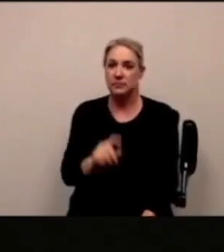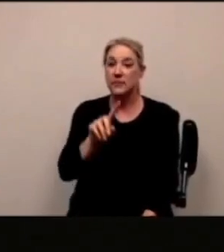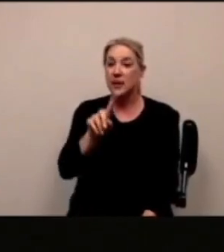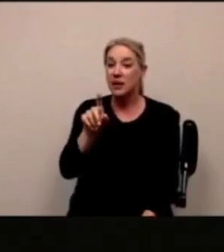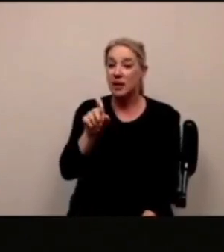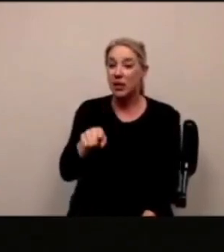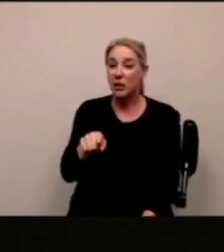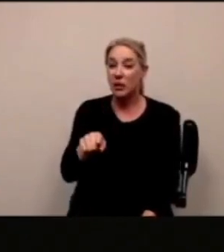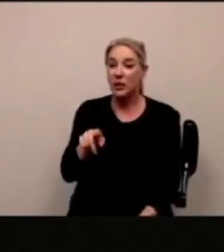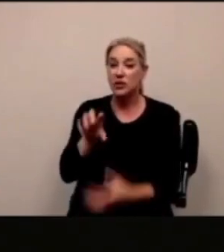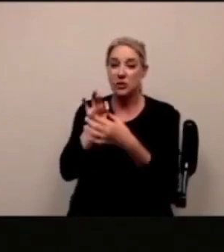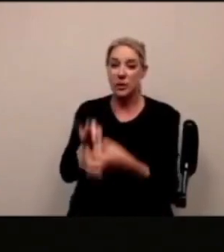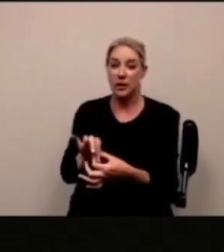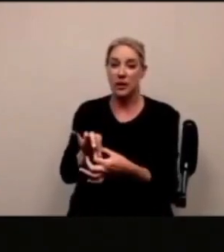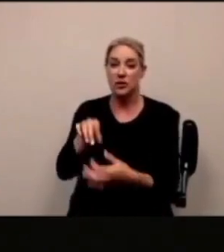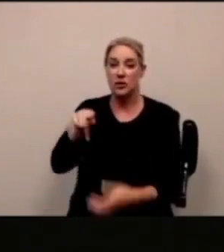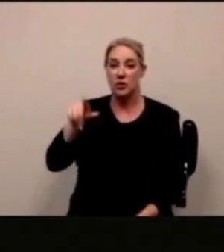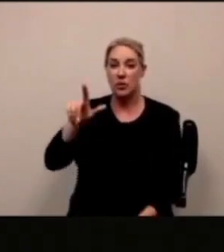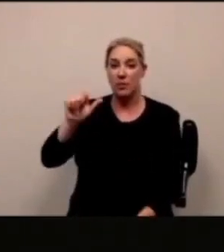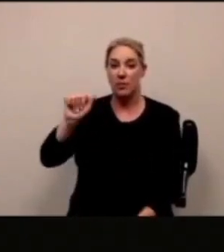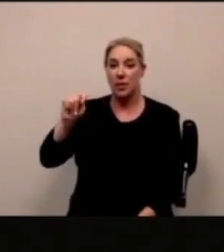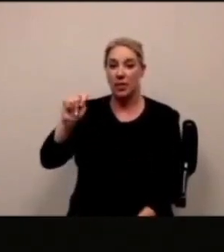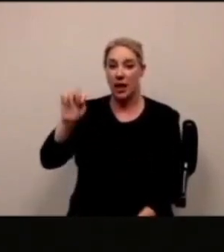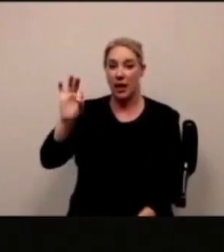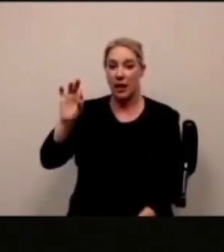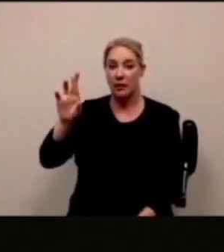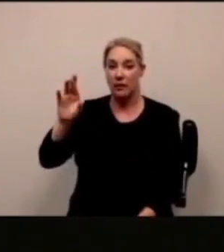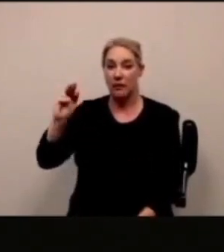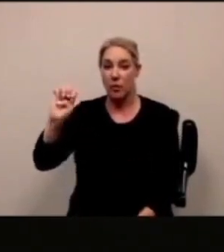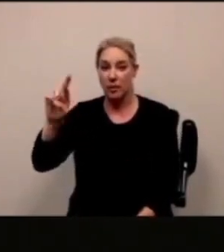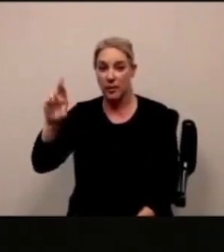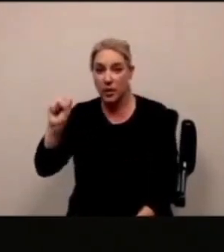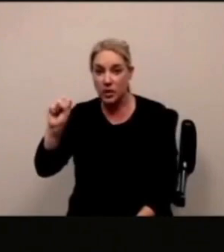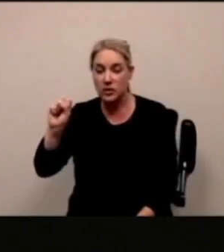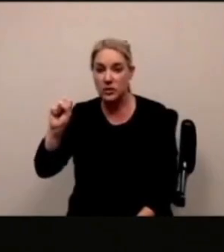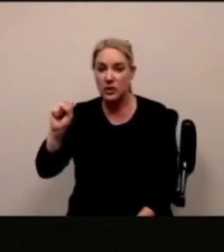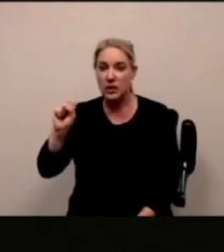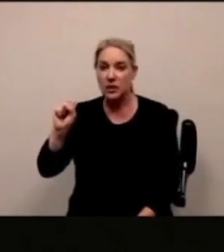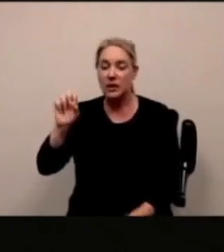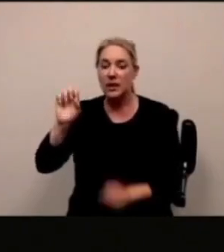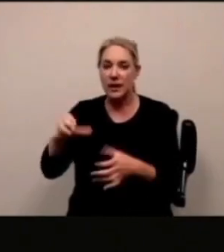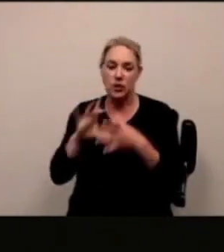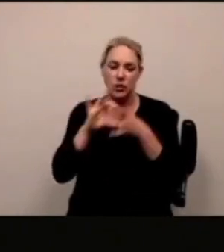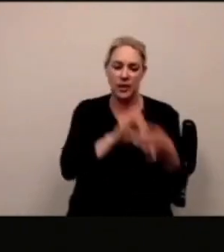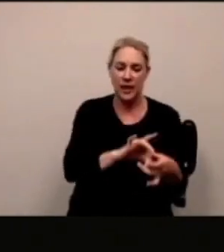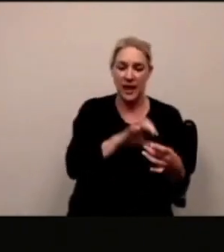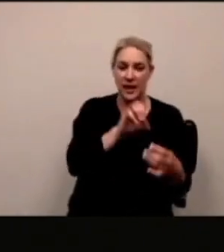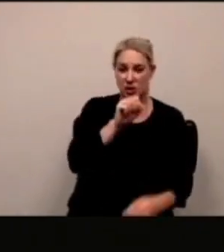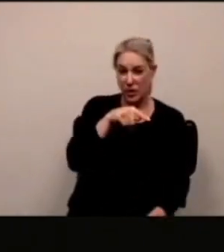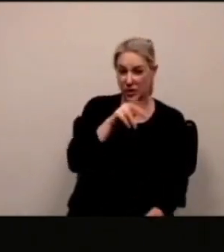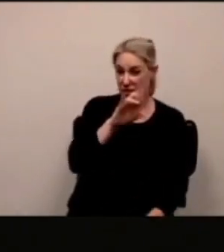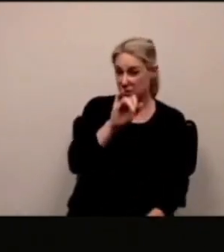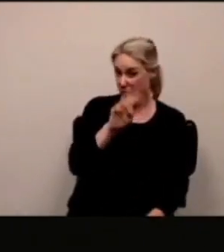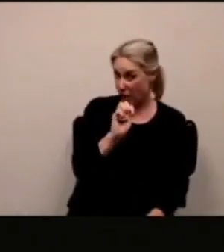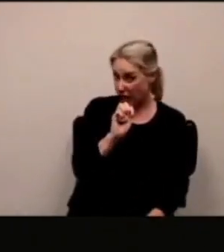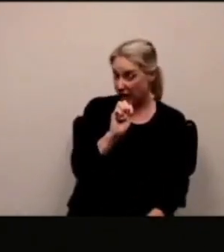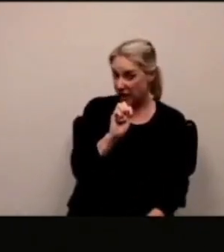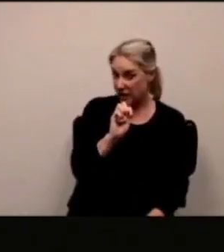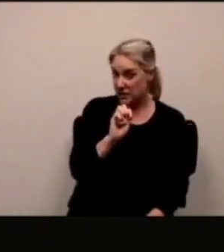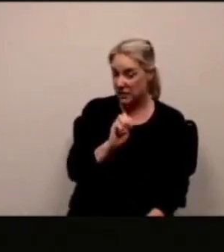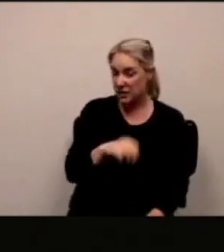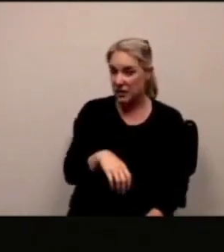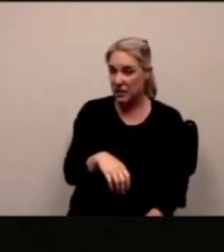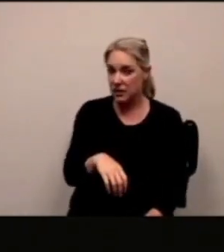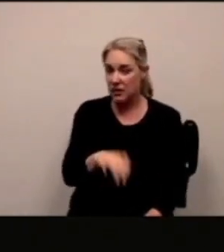スクラッチと同じような時のではどうも聞かなくてこちらでは歯車の歯みたいな形をと